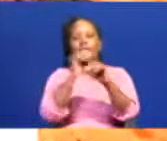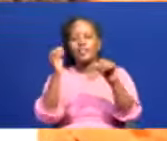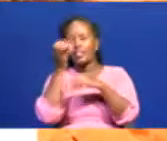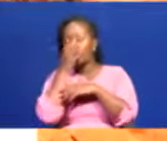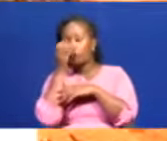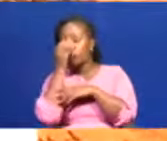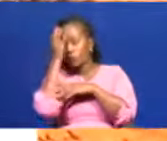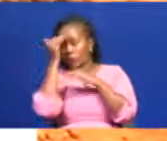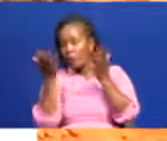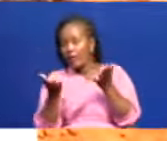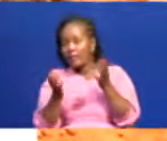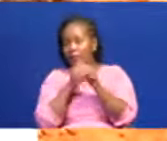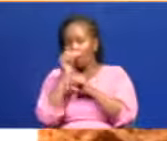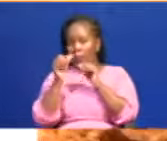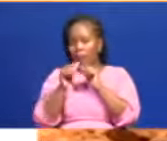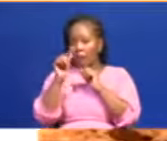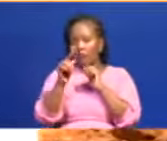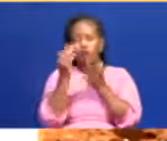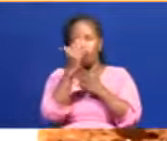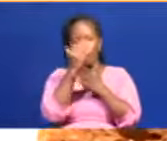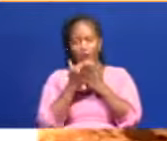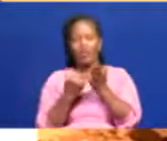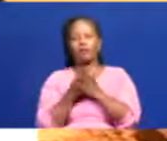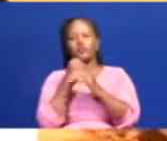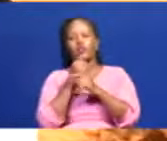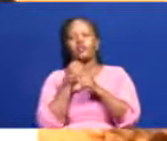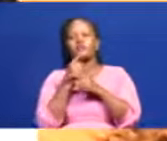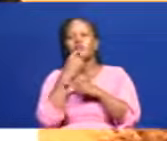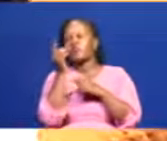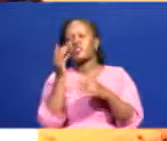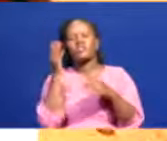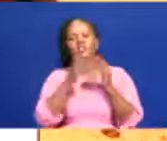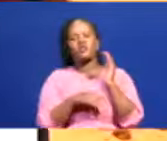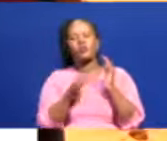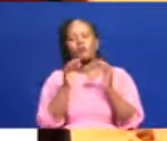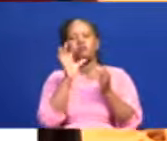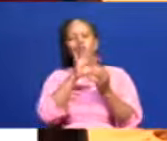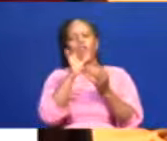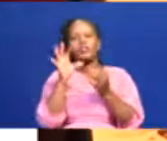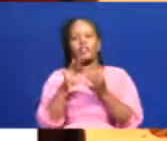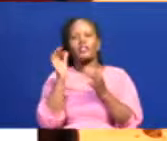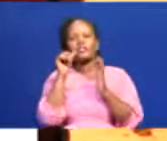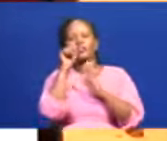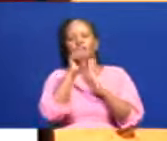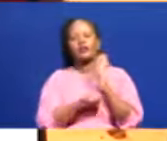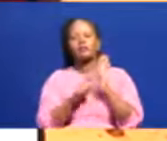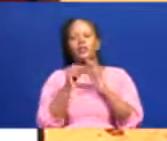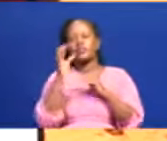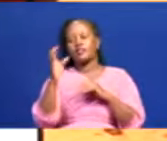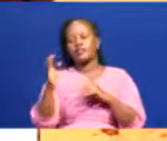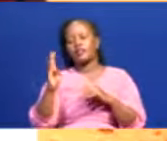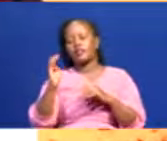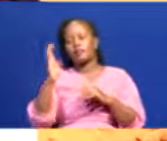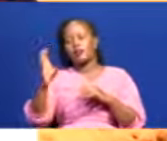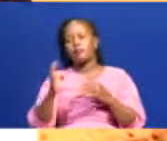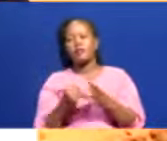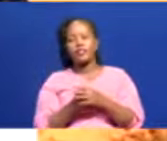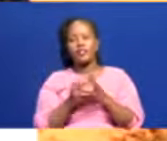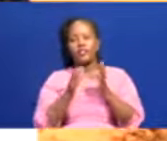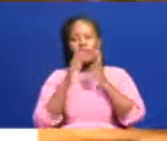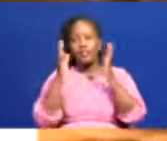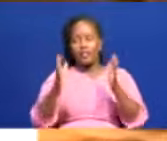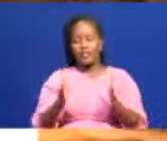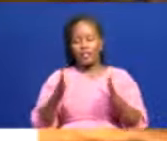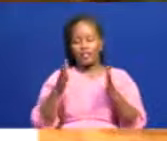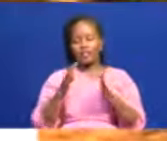elimu lililopendekeza kuondoa vizuizi vya kuchagua masomo kwenye mtaala wa CBC. Viongozi hao wakiongozwa na gavana wa